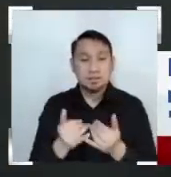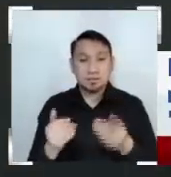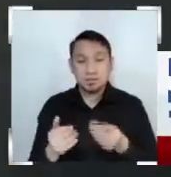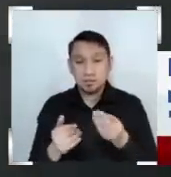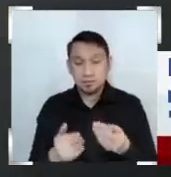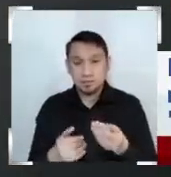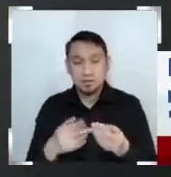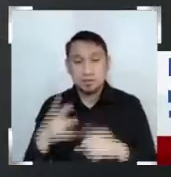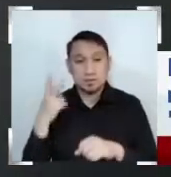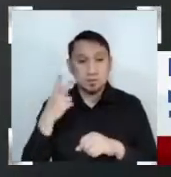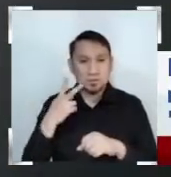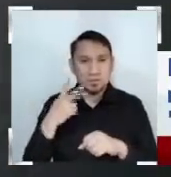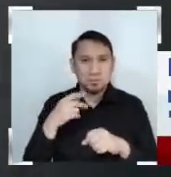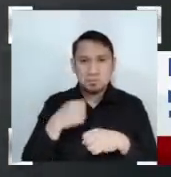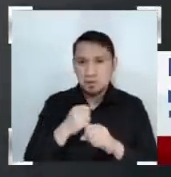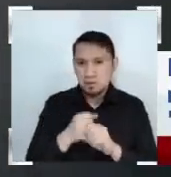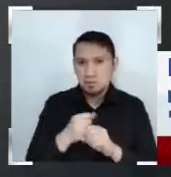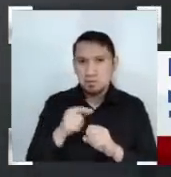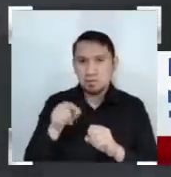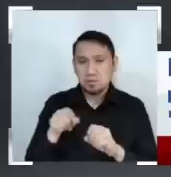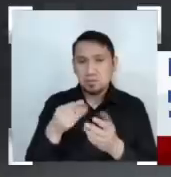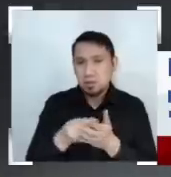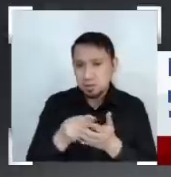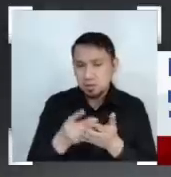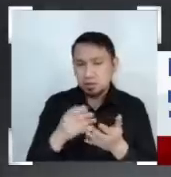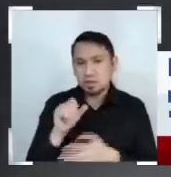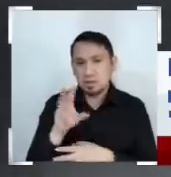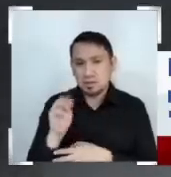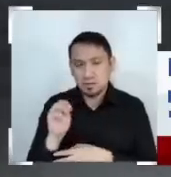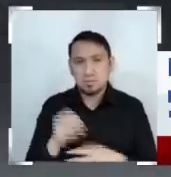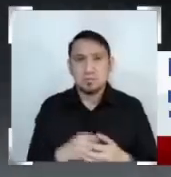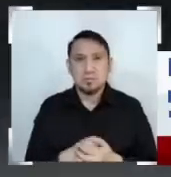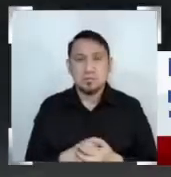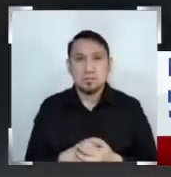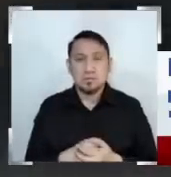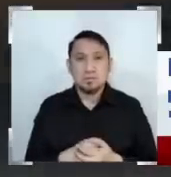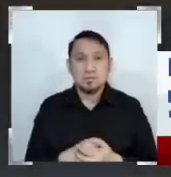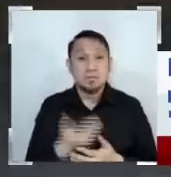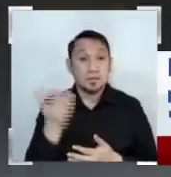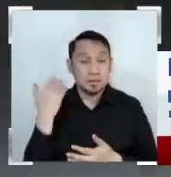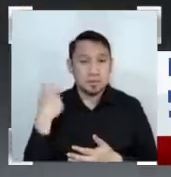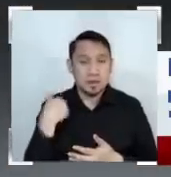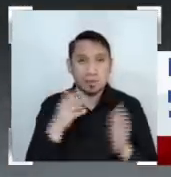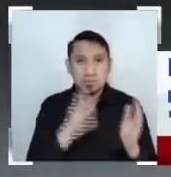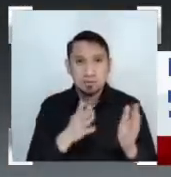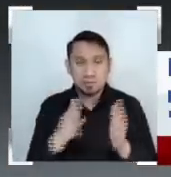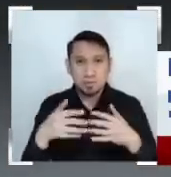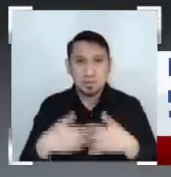Money Scheme, agad na isinara ng suspect nang siya'y kasuhan na. At kamakailan lang, nagplano muling magbuo ng kumpanya,